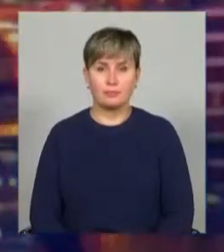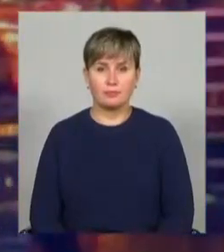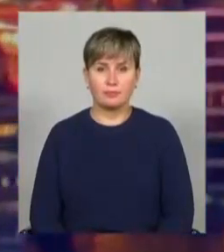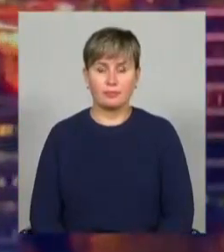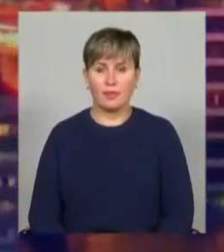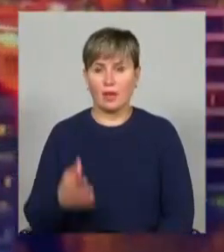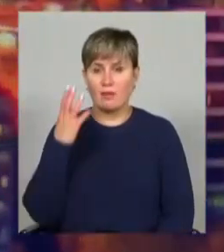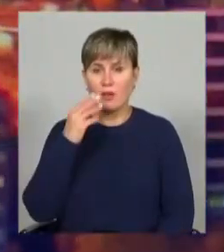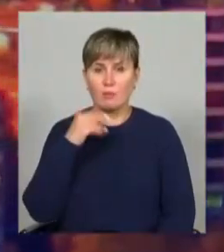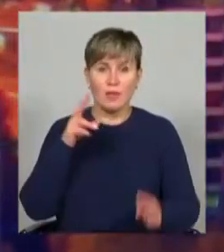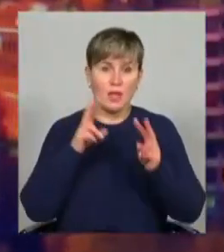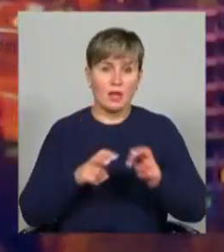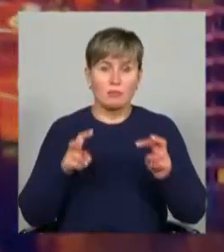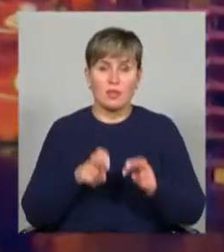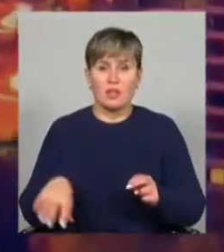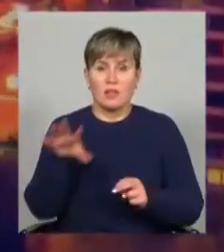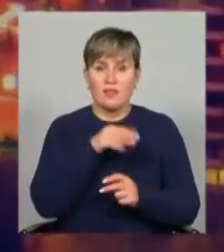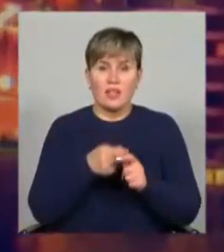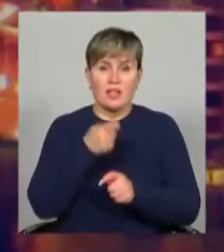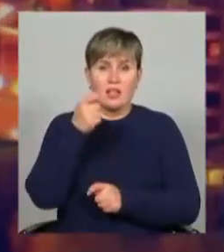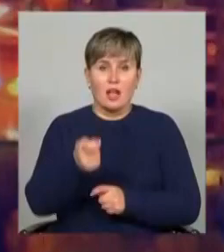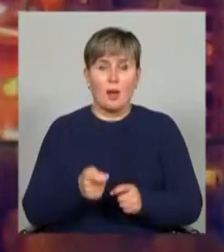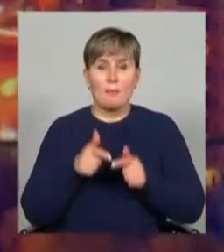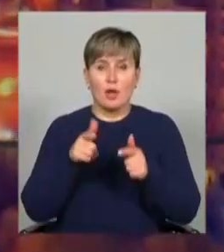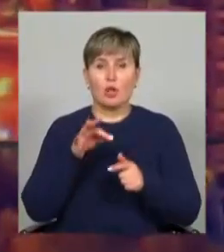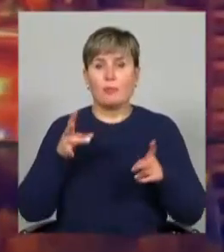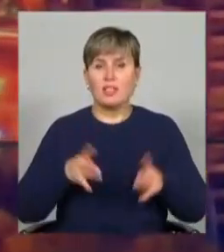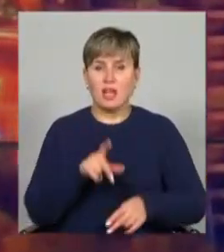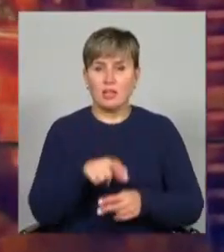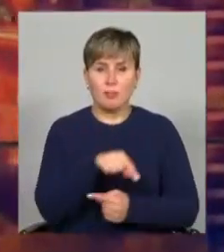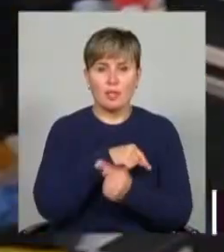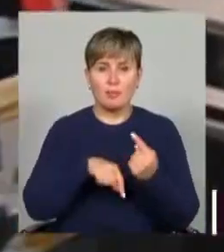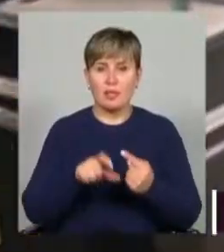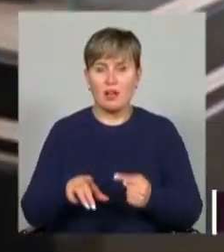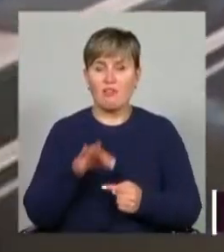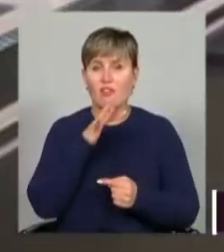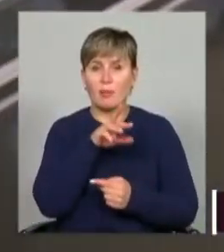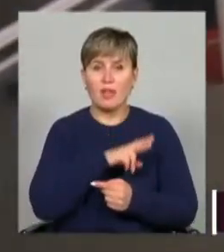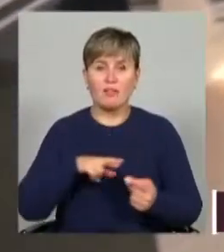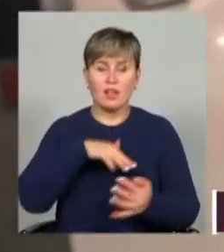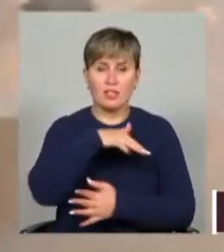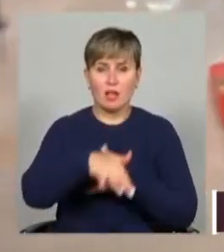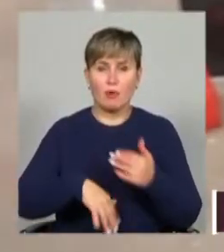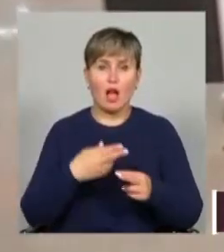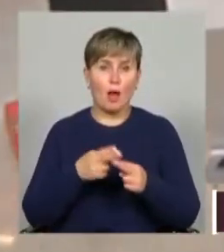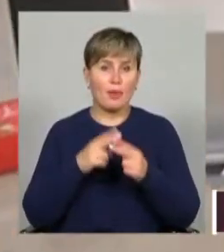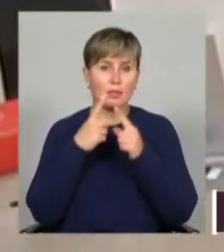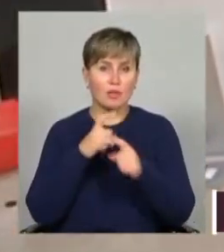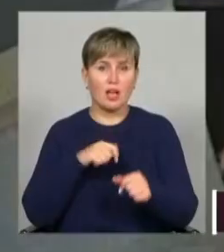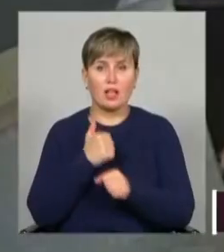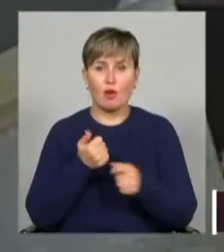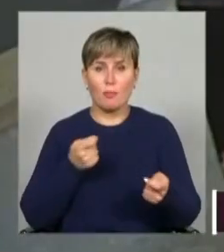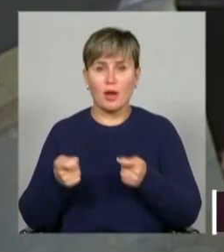В Алматы рассмотрели все заявки, поступившие от пострадавших предпринимателей во время январских событий. Об этом сообщил глава